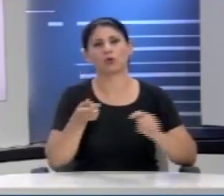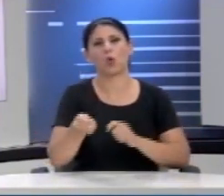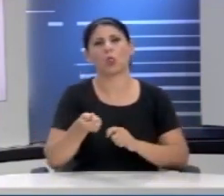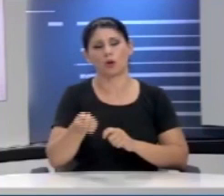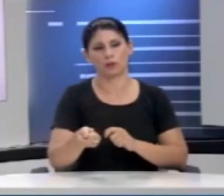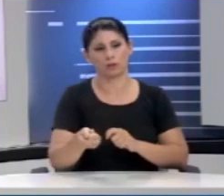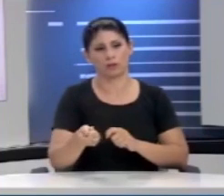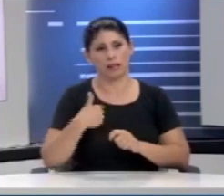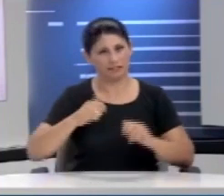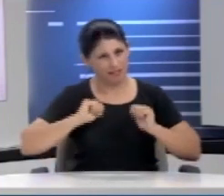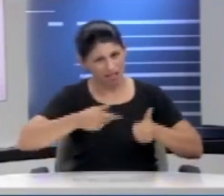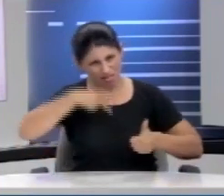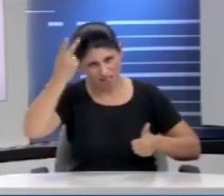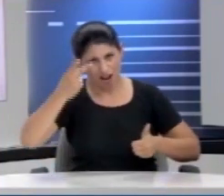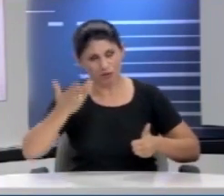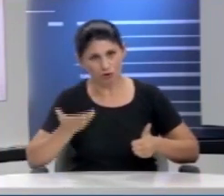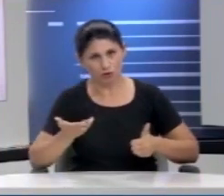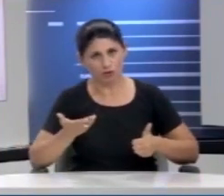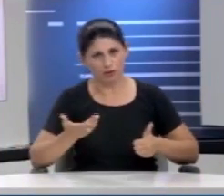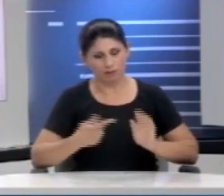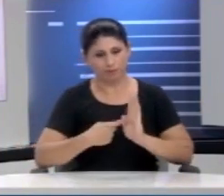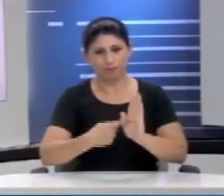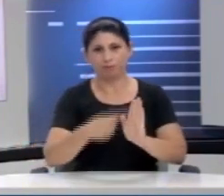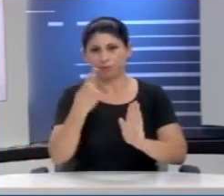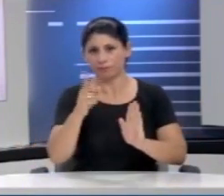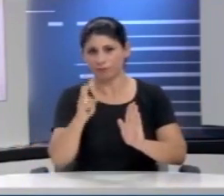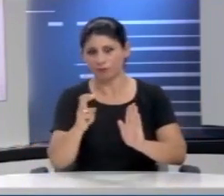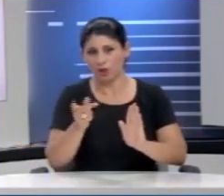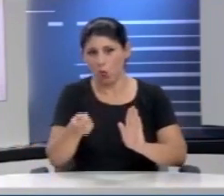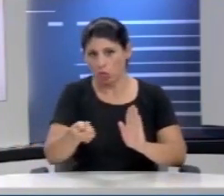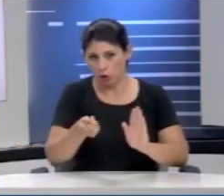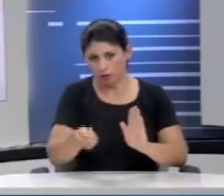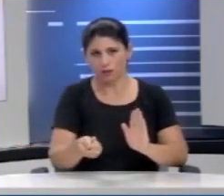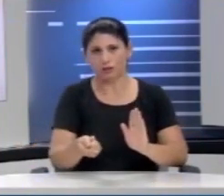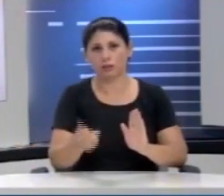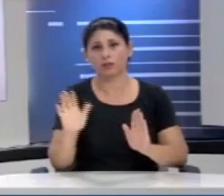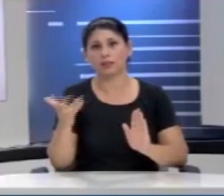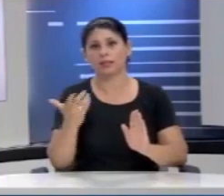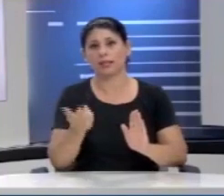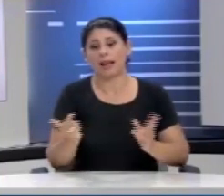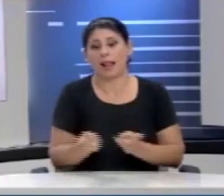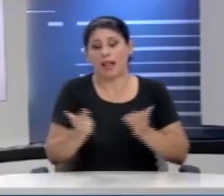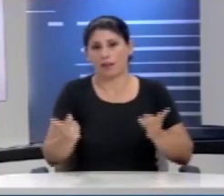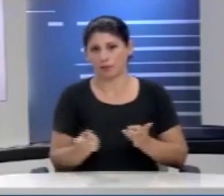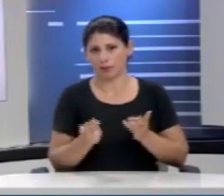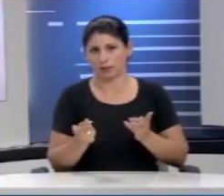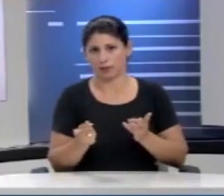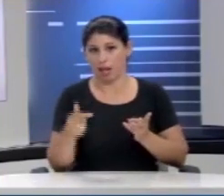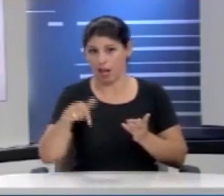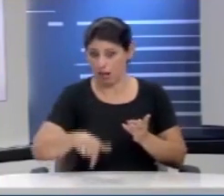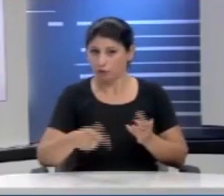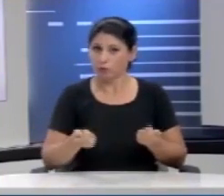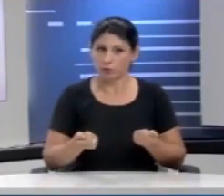δόσεις. Έχετε θράσος μάλιστα να εμφανίζετε τις 120 δόσεις σαν ελάφρυνση. Αυτό